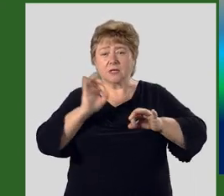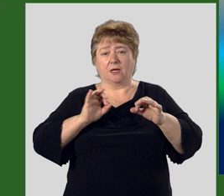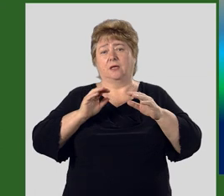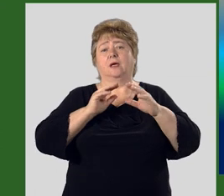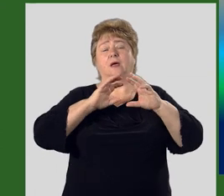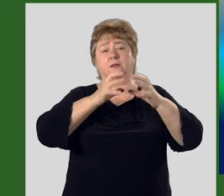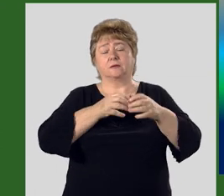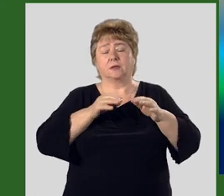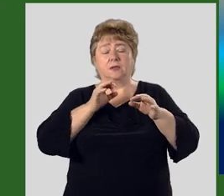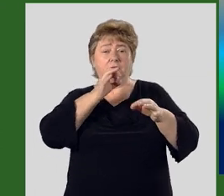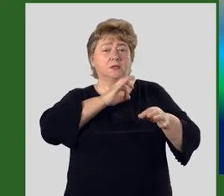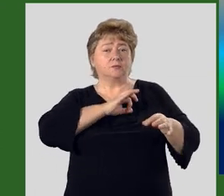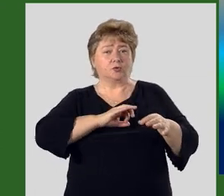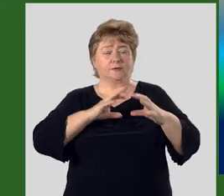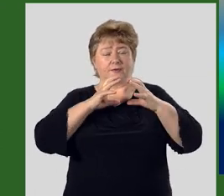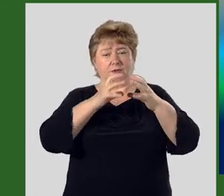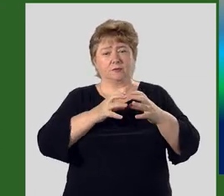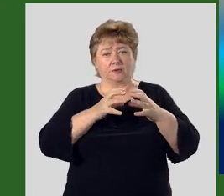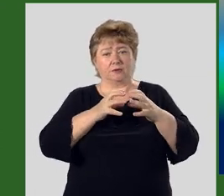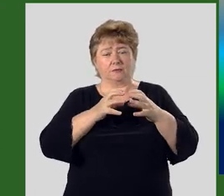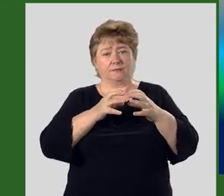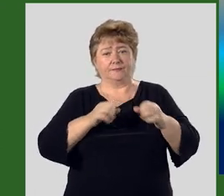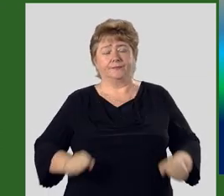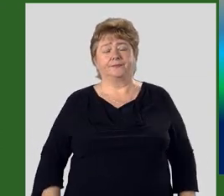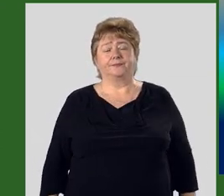Земли», «использование Земли».